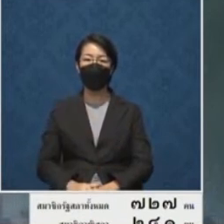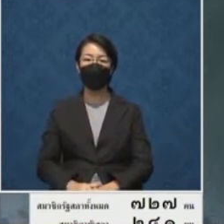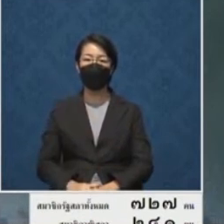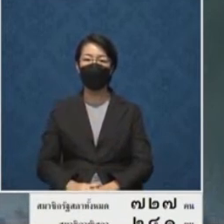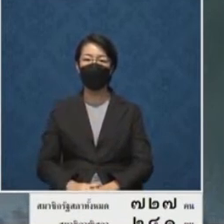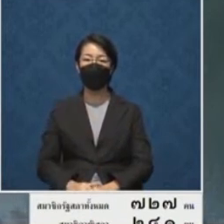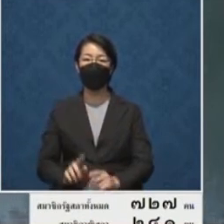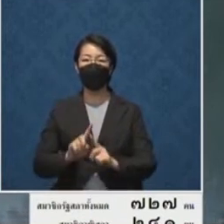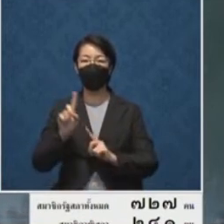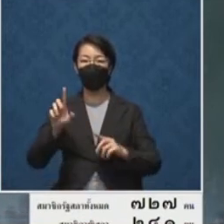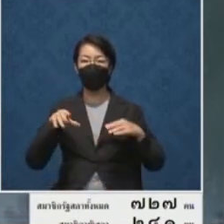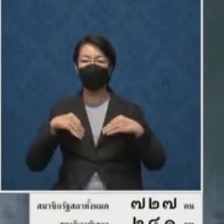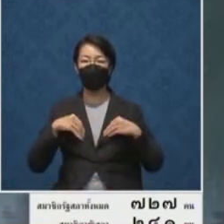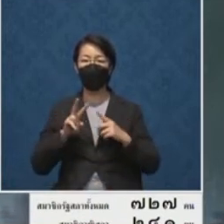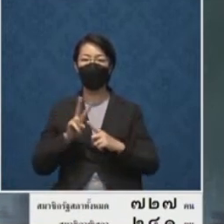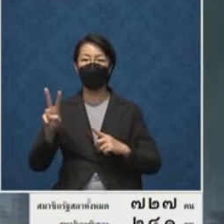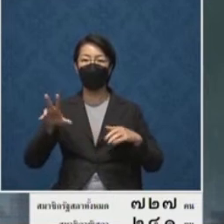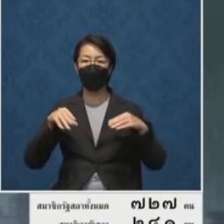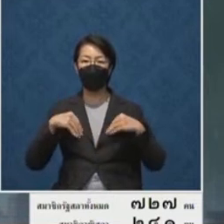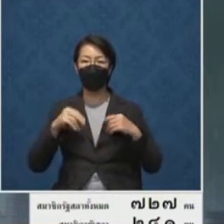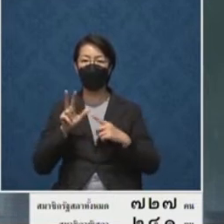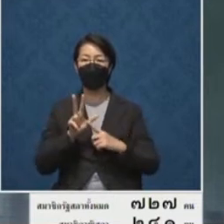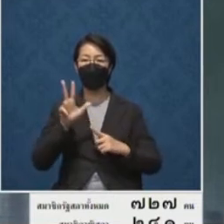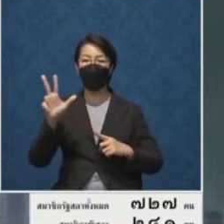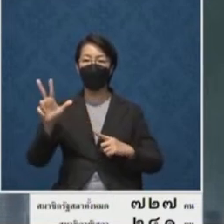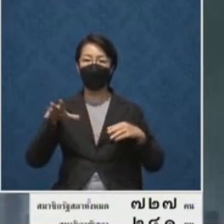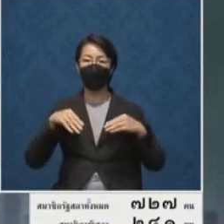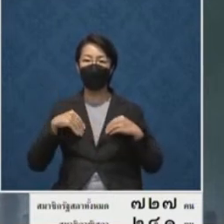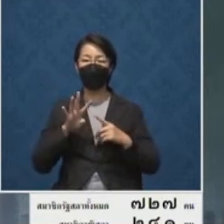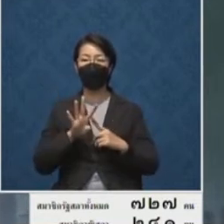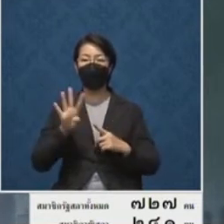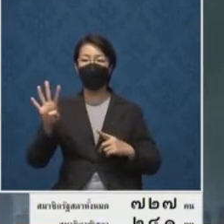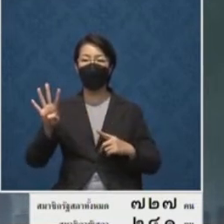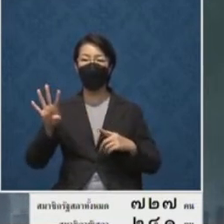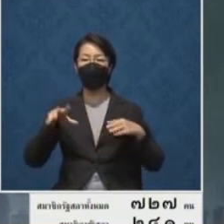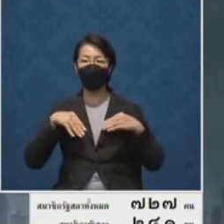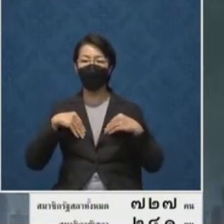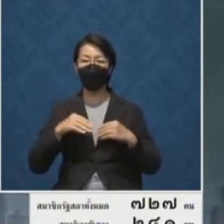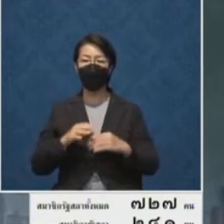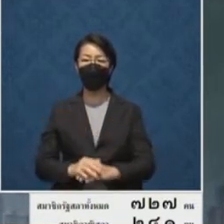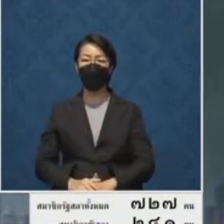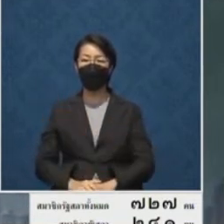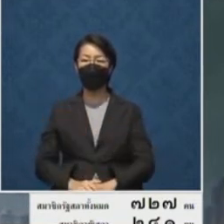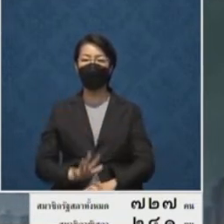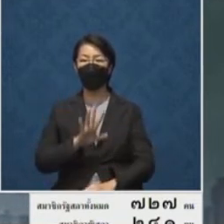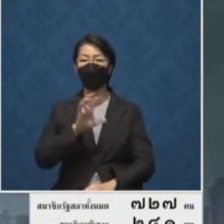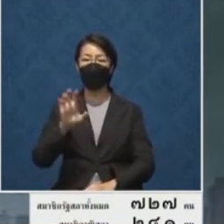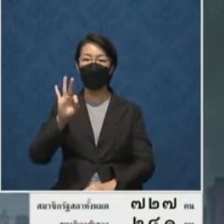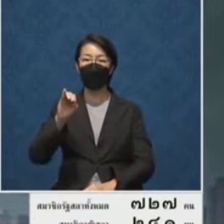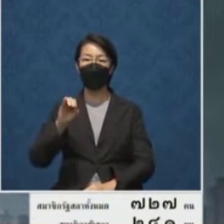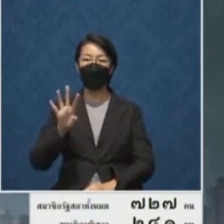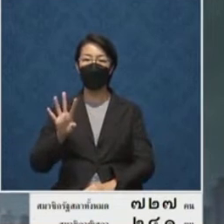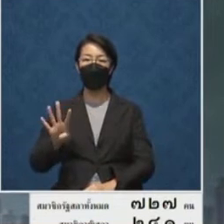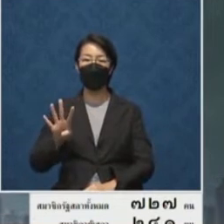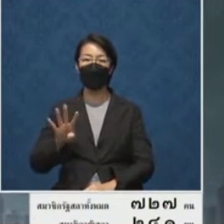ย 1รับหลักการ2รับหลักการ3รับหลักการ4รับหลักการ 594น